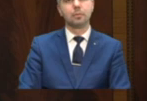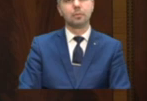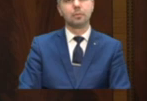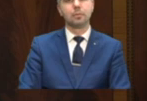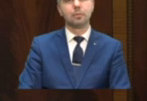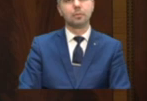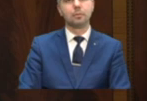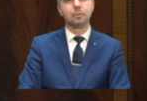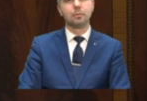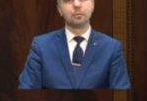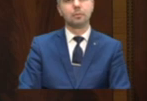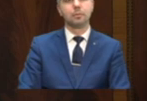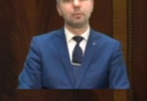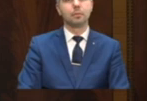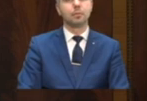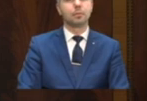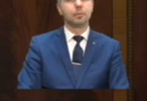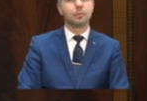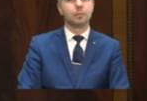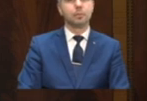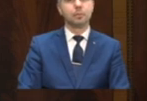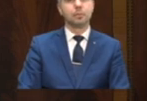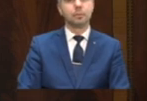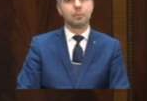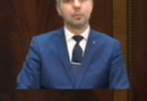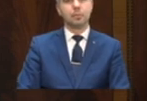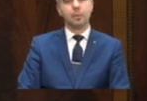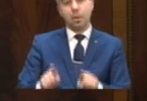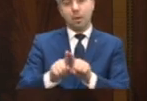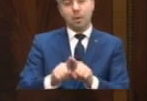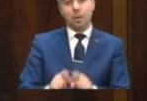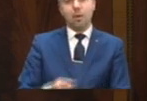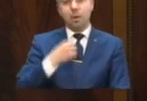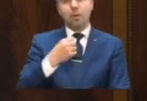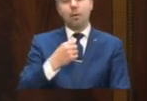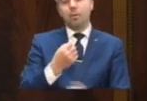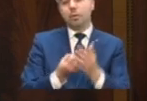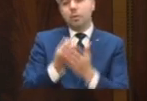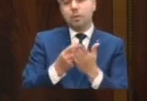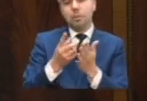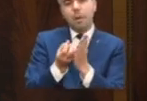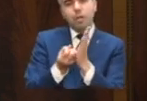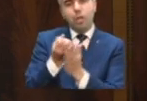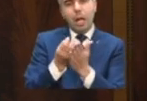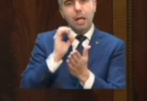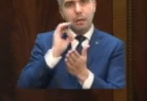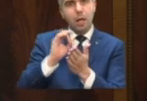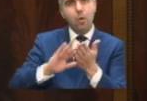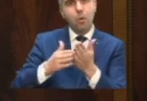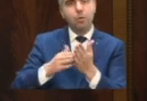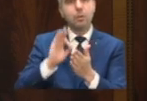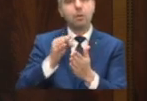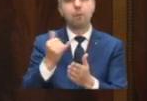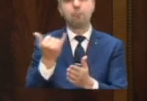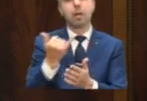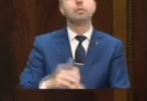اصلح احد اعضاء الحكومه مع احد القنوات المعاديه للتراب المغربي، المعاديه للتوجهات المغربيه،